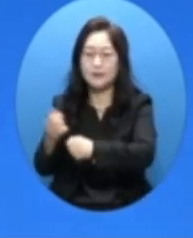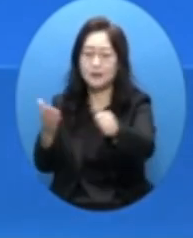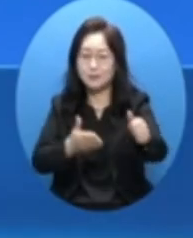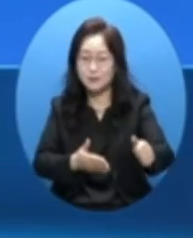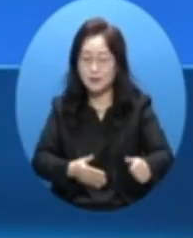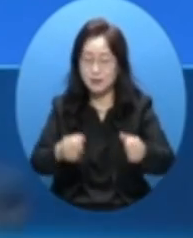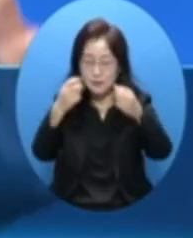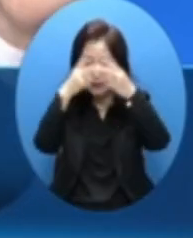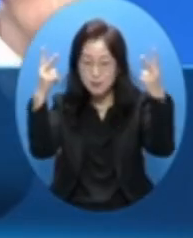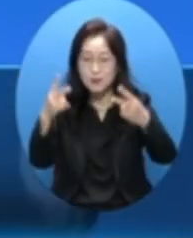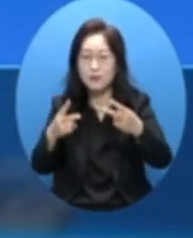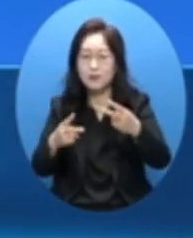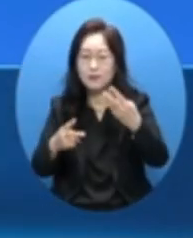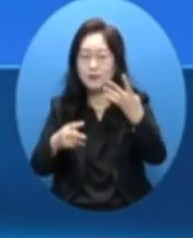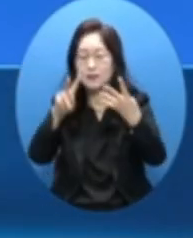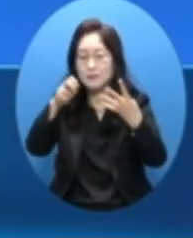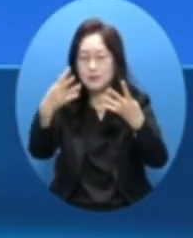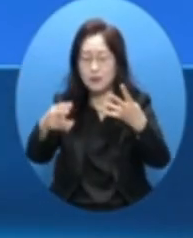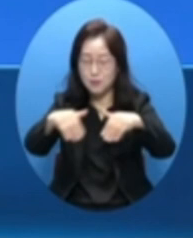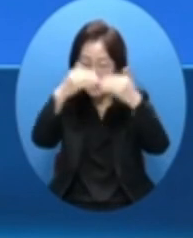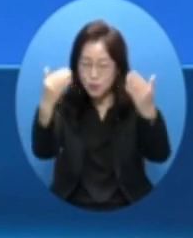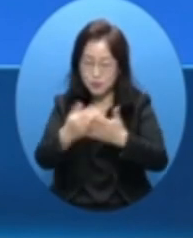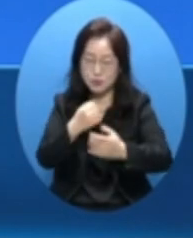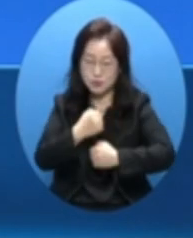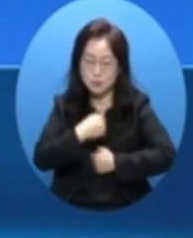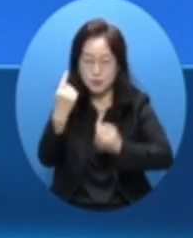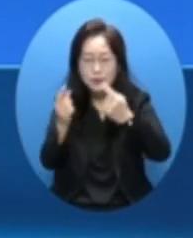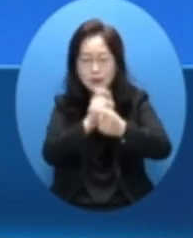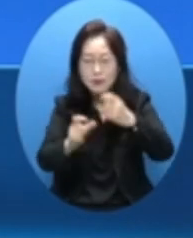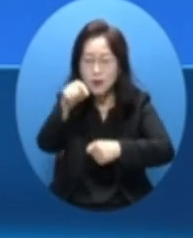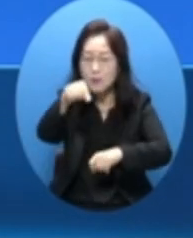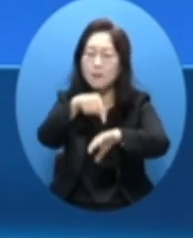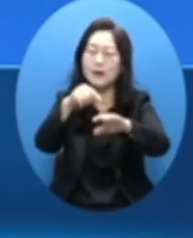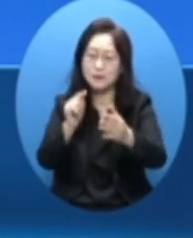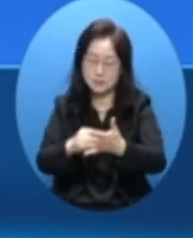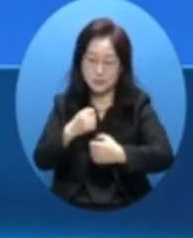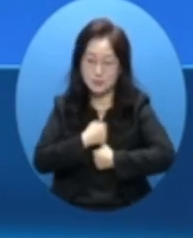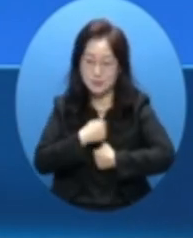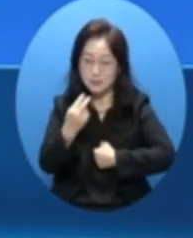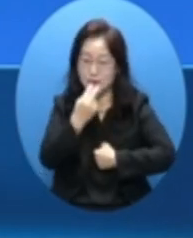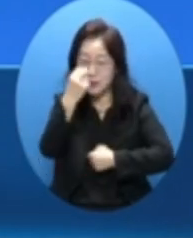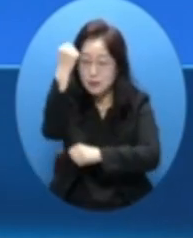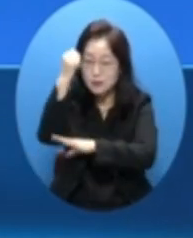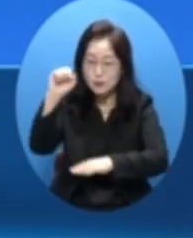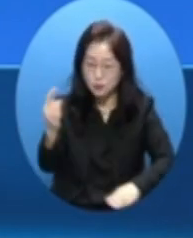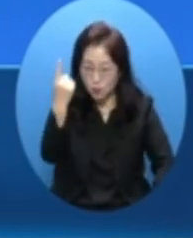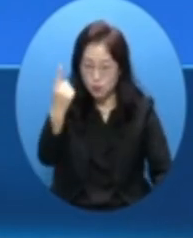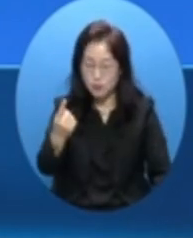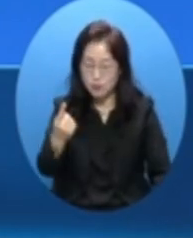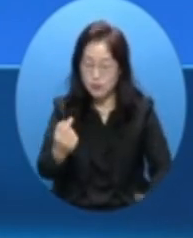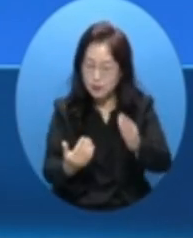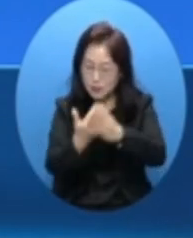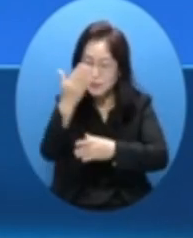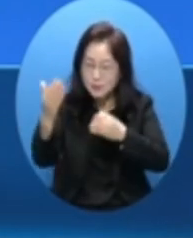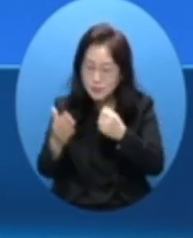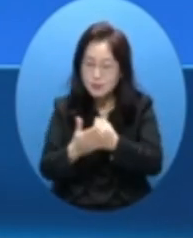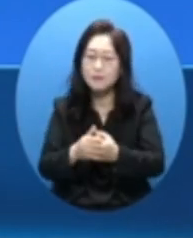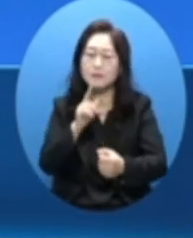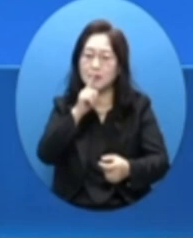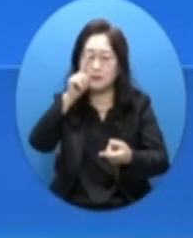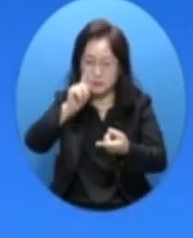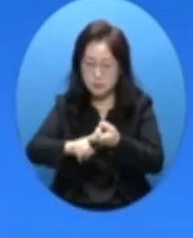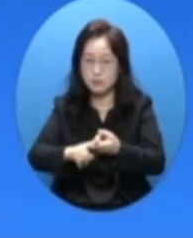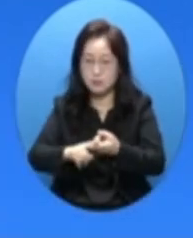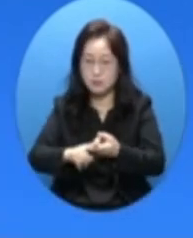잠언 4장 23절에 모든 지킴 많은 것 중에 더욱 내 마음을 지켜라 생명이 말씀하고 있는